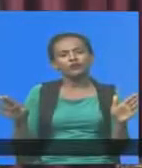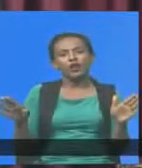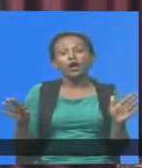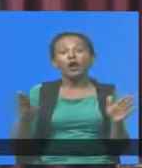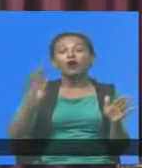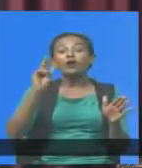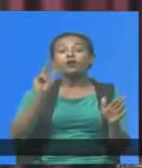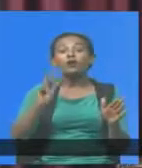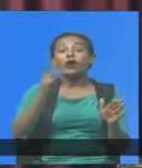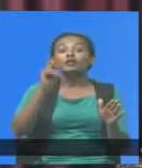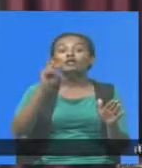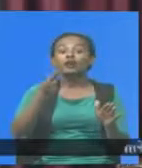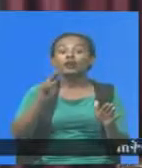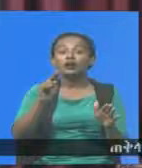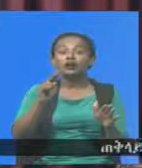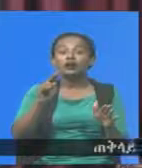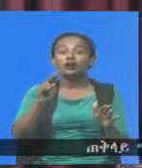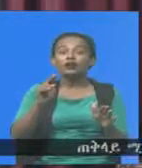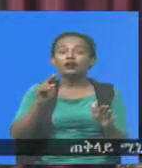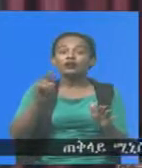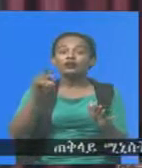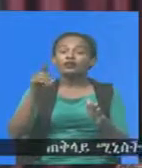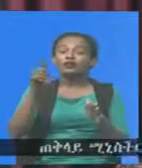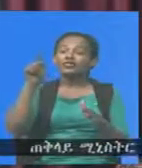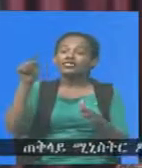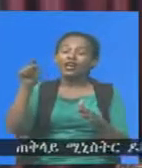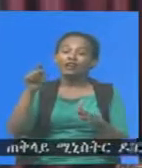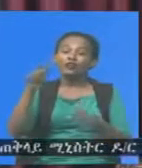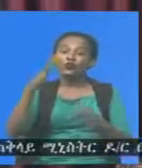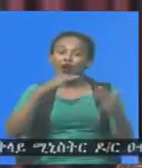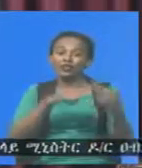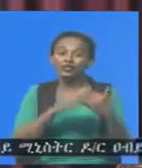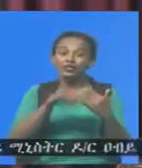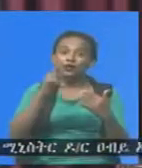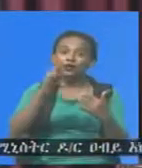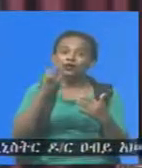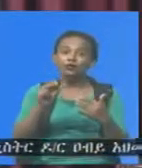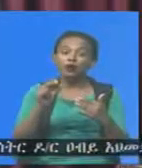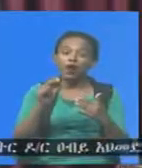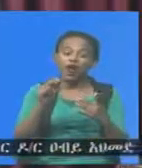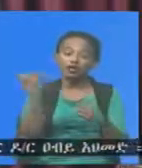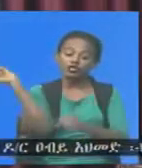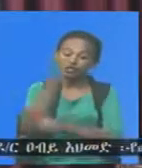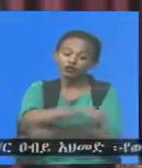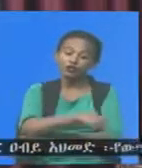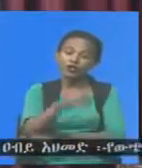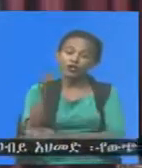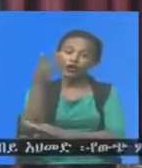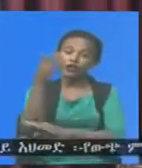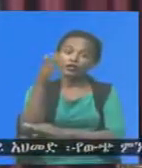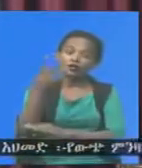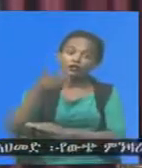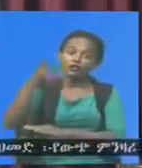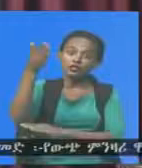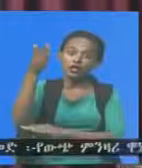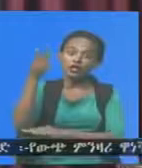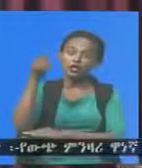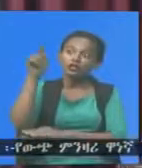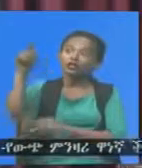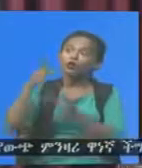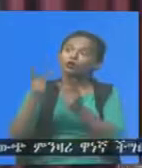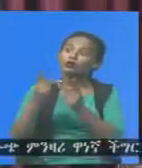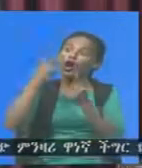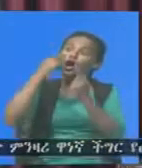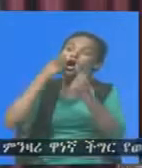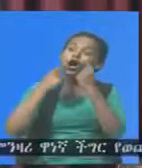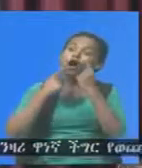ባድመ ገዛ ገረስላሴ ተዋክተን ባድማ ሸንፈን ባንድራው ሲሰቀል እዚያ ቦታ ሆኛም ብቻለው አቋዋሉ